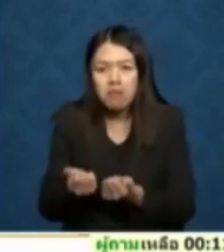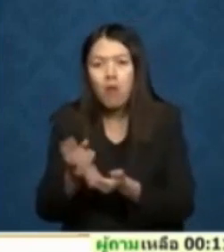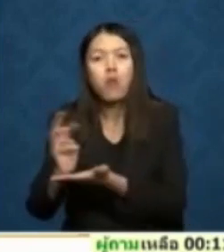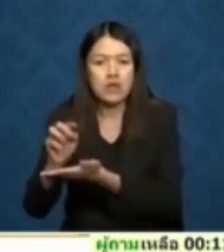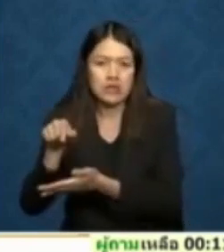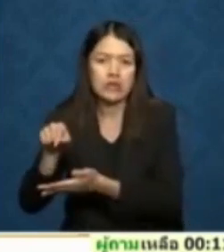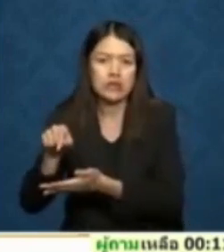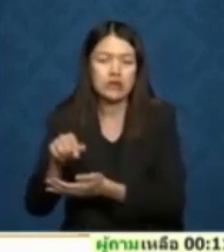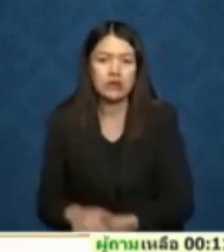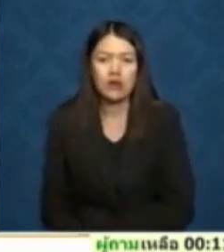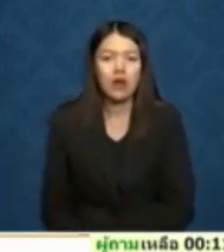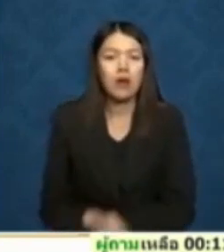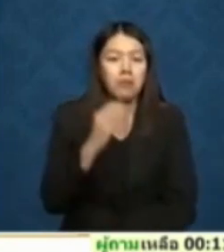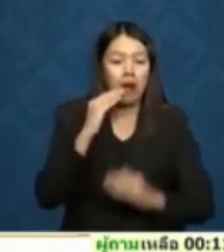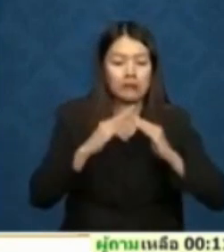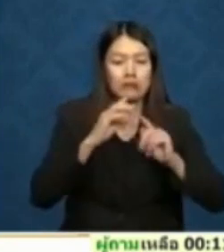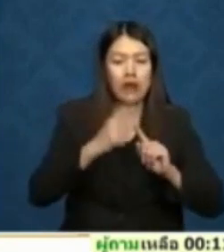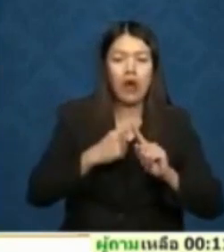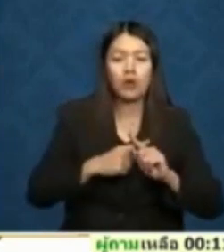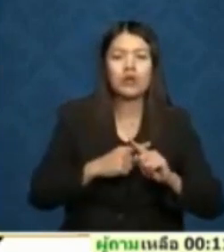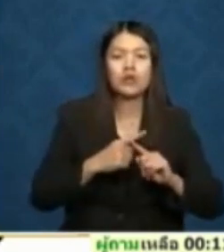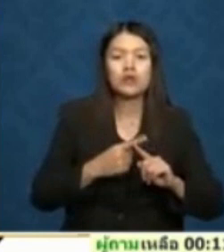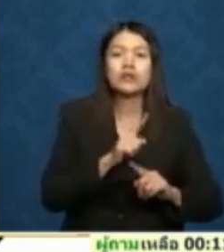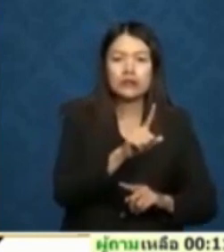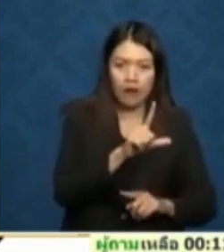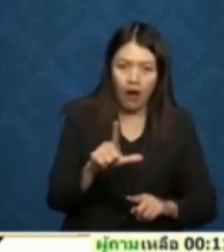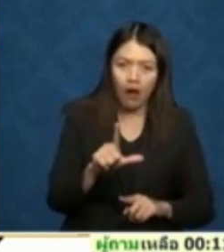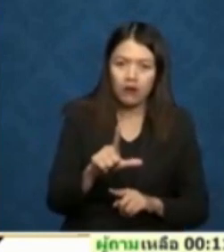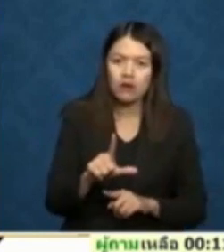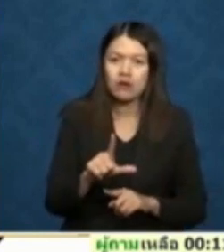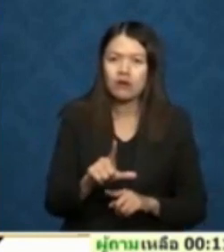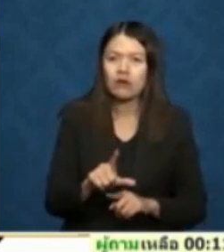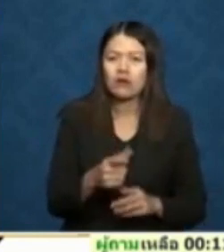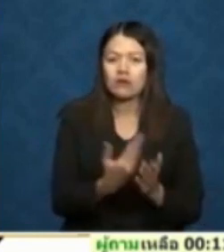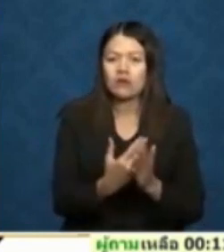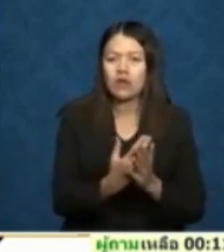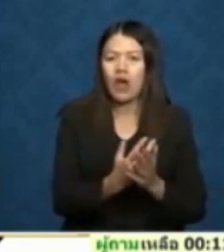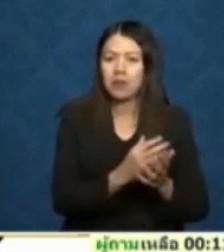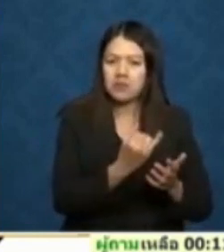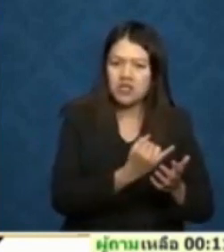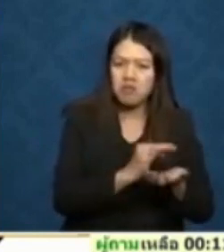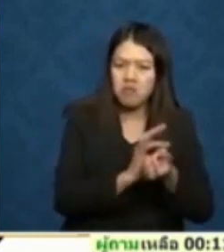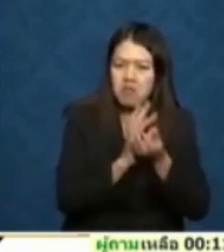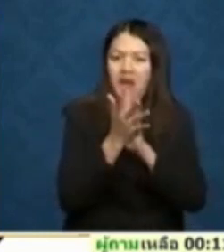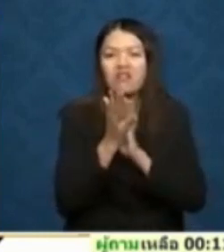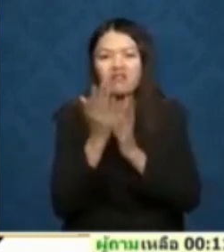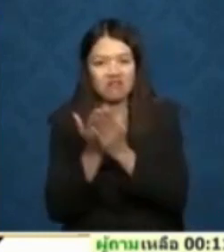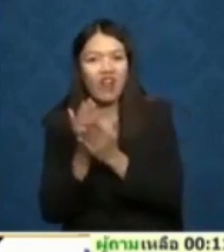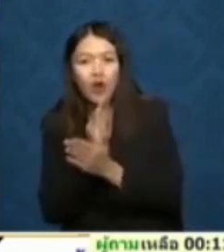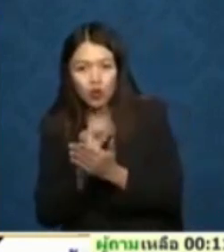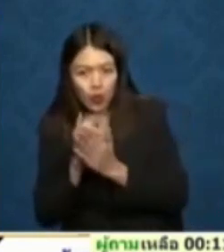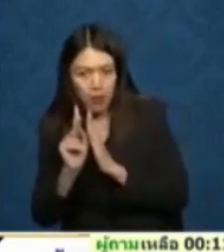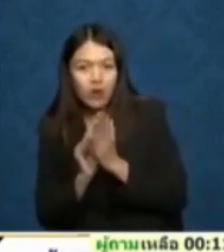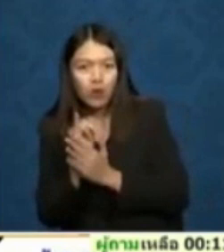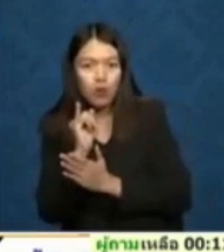การเช่าบ้านเดือนละ1ล้านบาทเข้าข่ายการฟอกเงินหรือไม่ มีเส้นทางการเงินไปหล่อเลี้ยงข้าราชการบางกลุ่มบาง